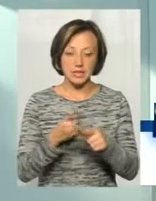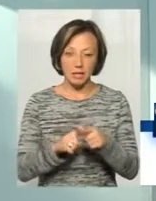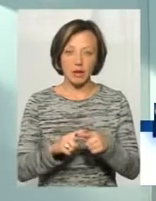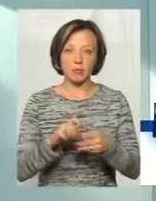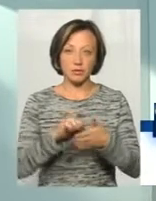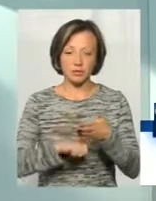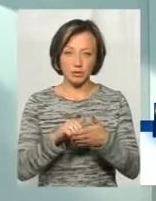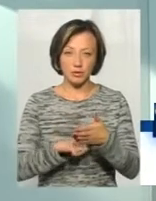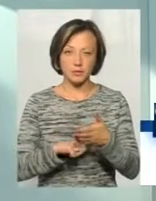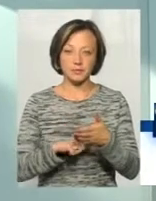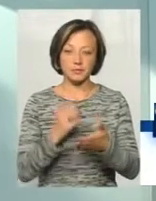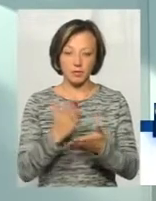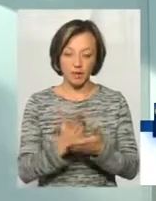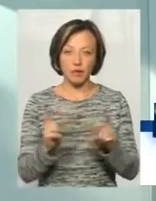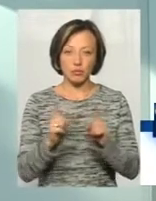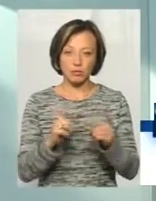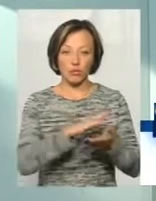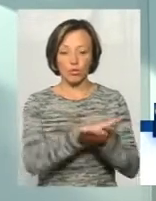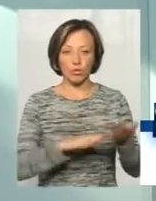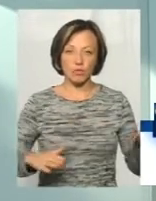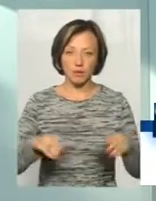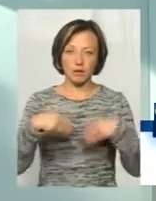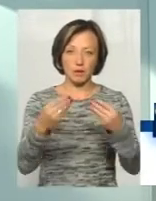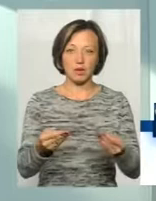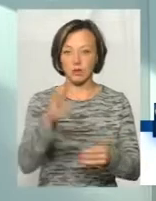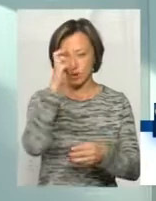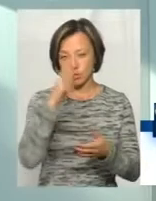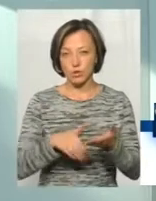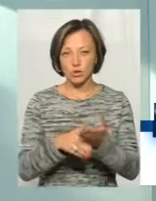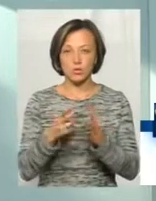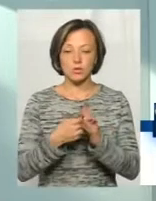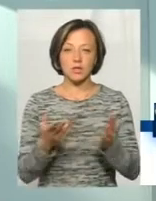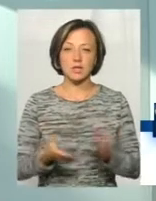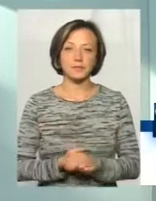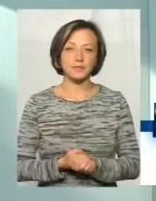підстава є для того, щоб управління соціального захисту населення